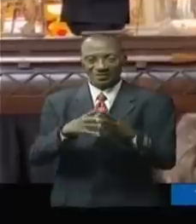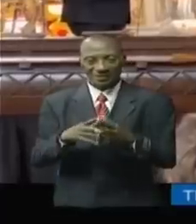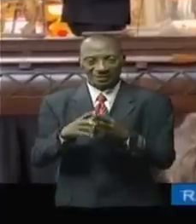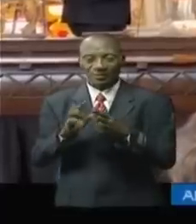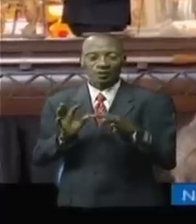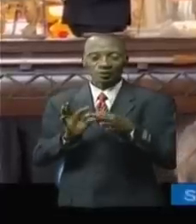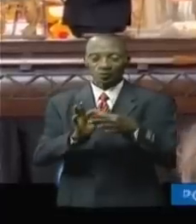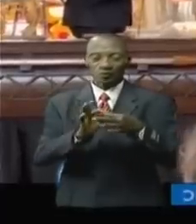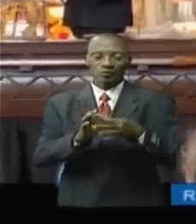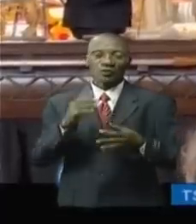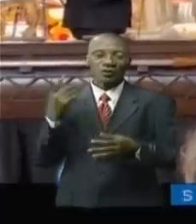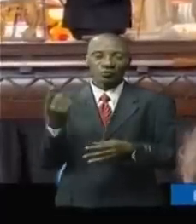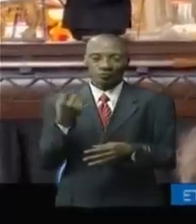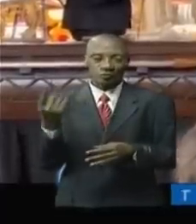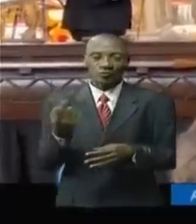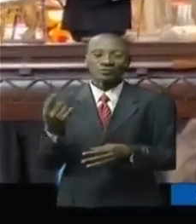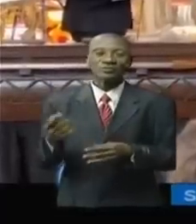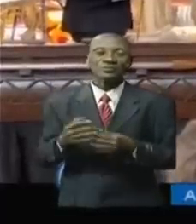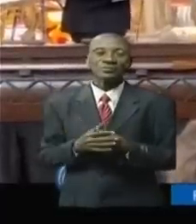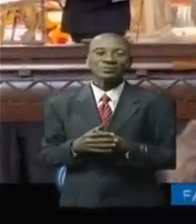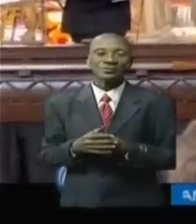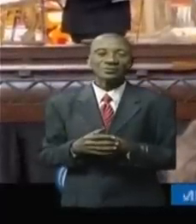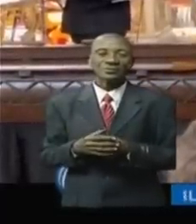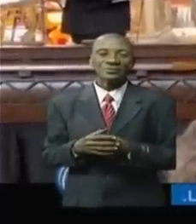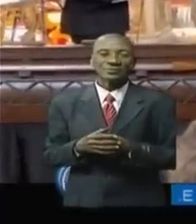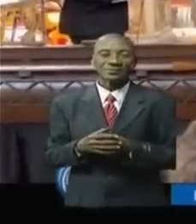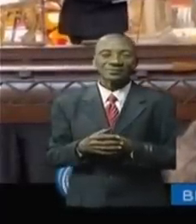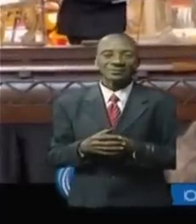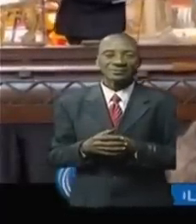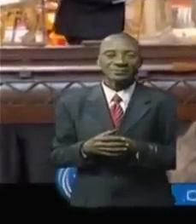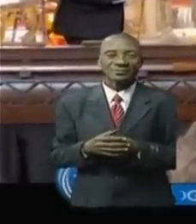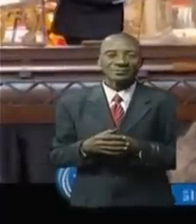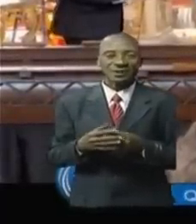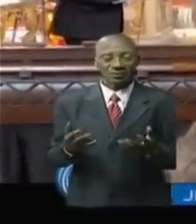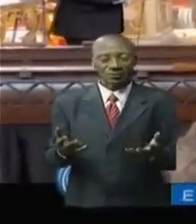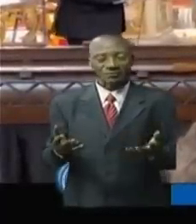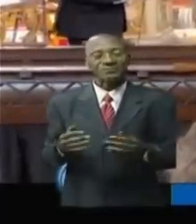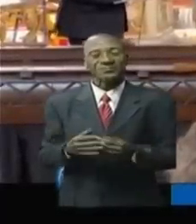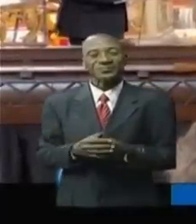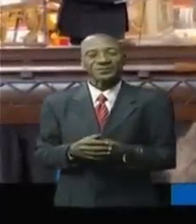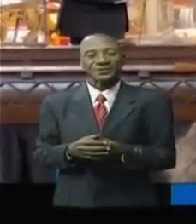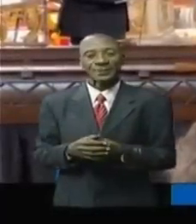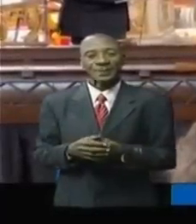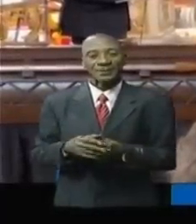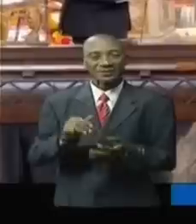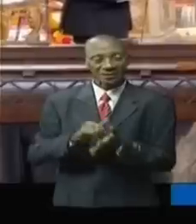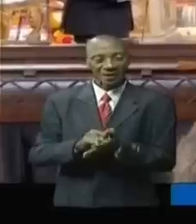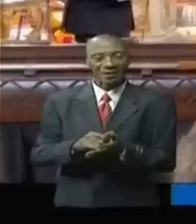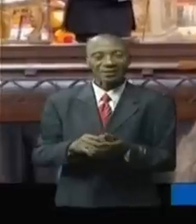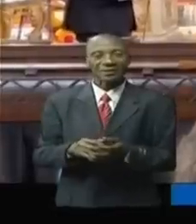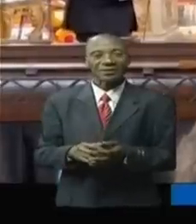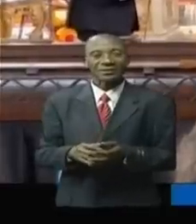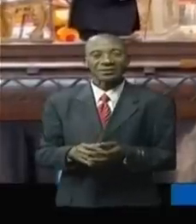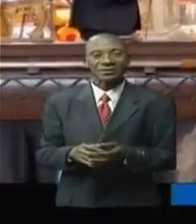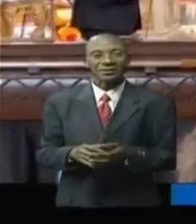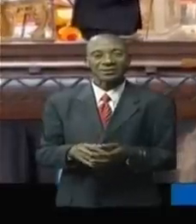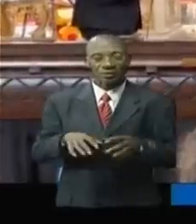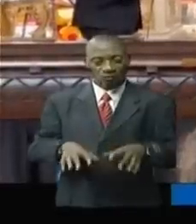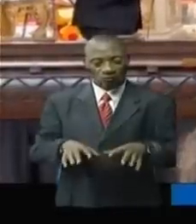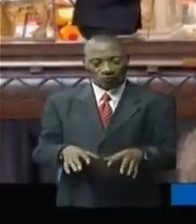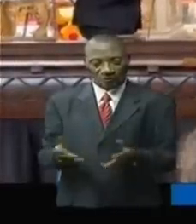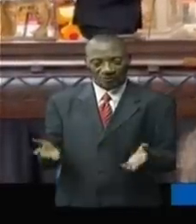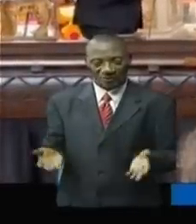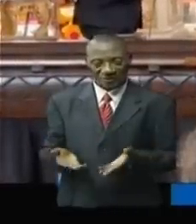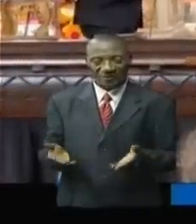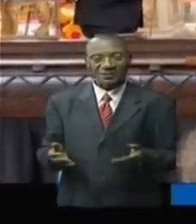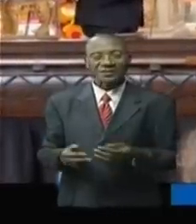rappeler son combat, son rêve de faire de la République démocratique du Congo un pays moteur dans